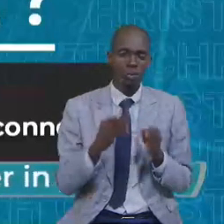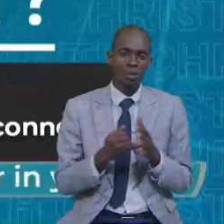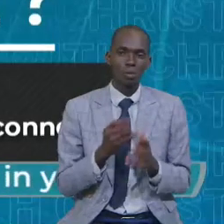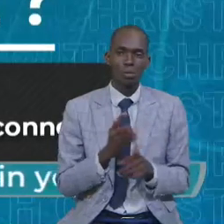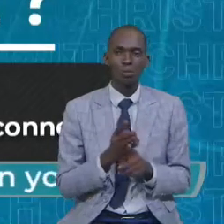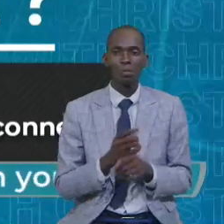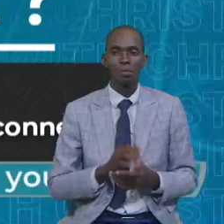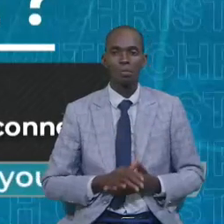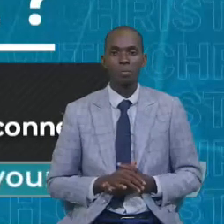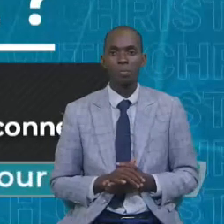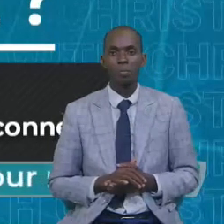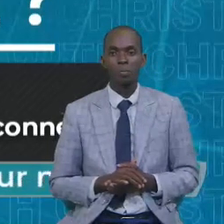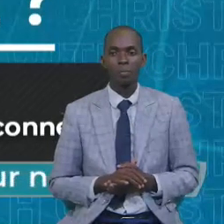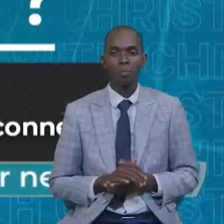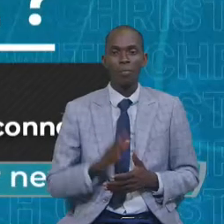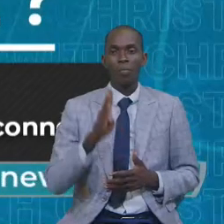faisant le